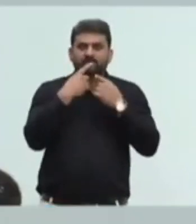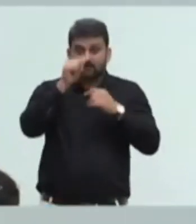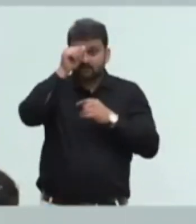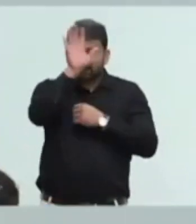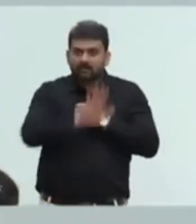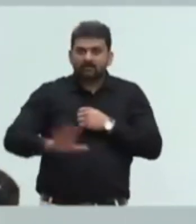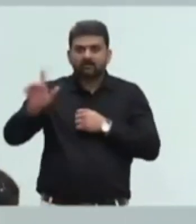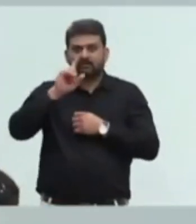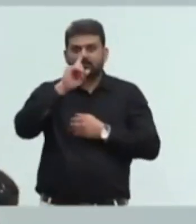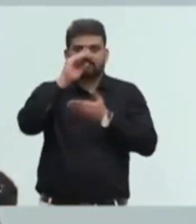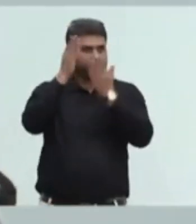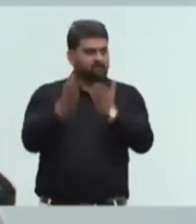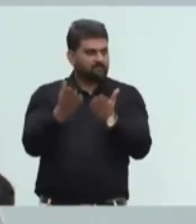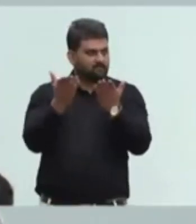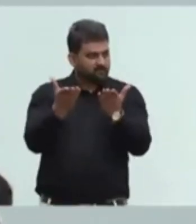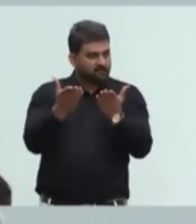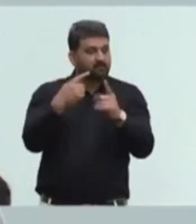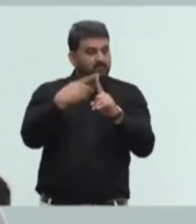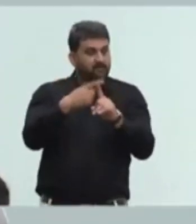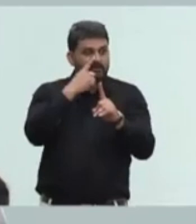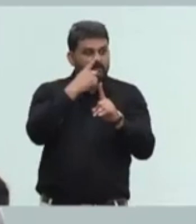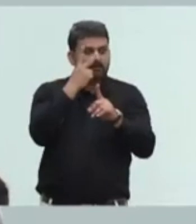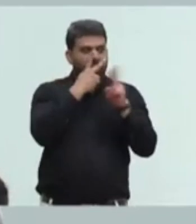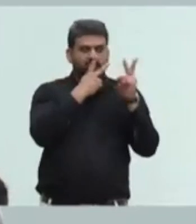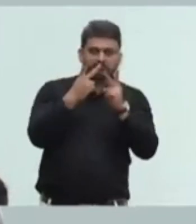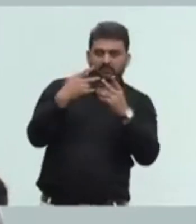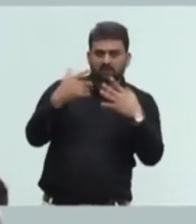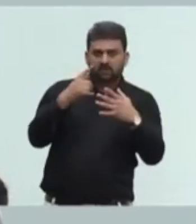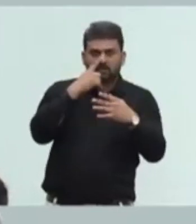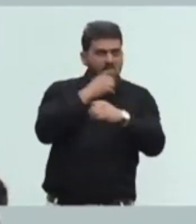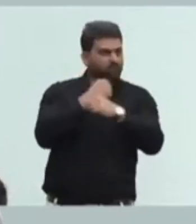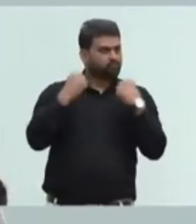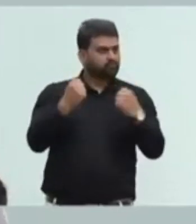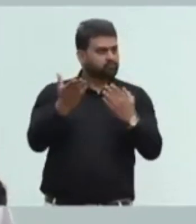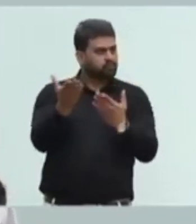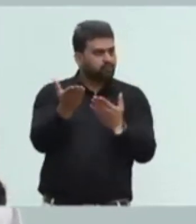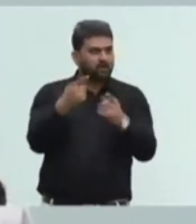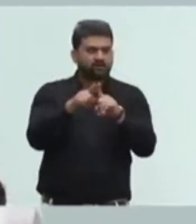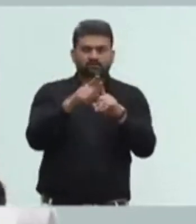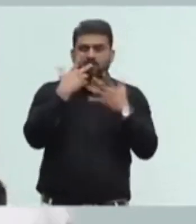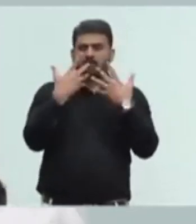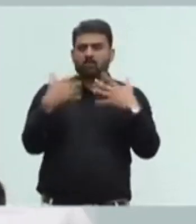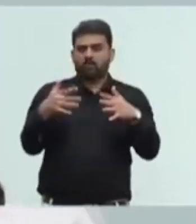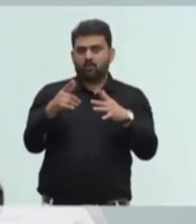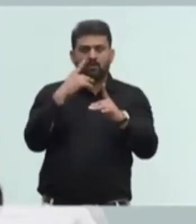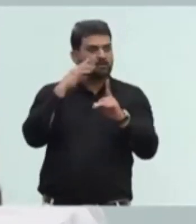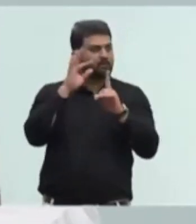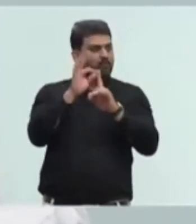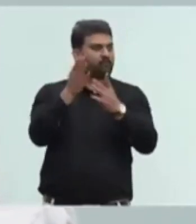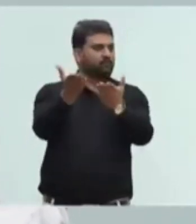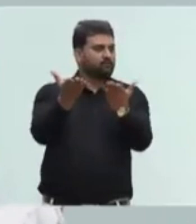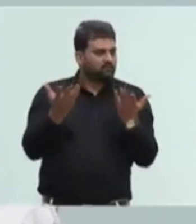देश की बेटियों का थे उदय के सामर्थ्य का को एक प्रकार से पर्याय तो है ही है